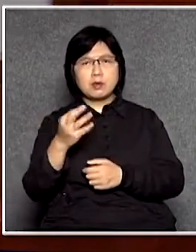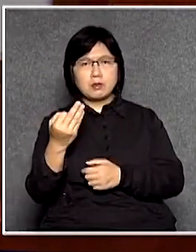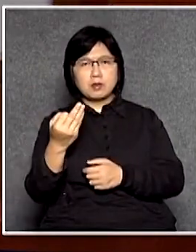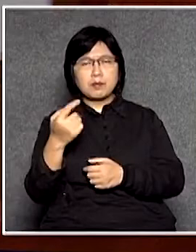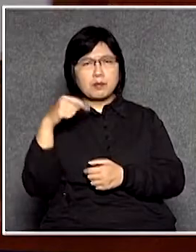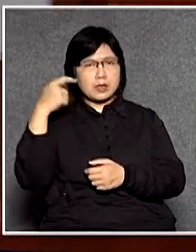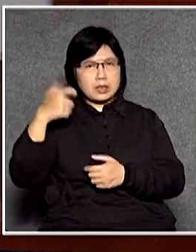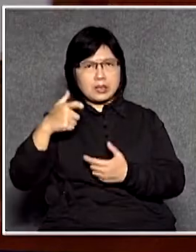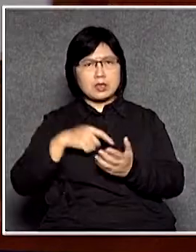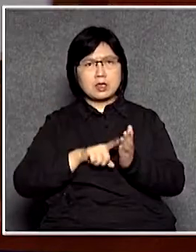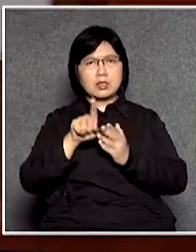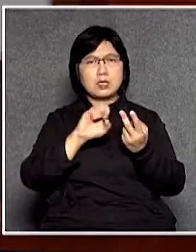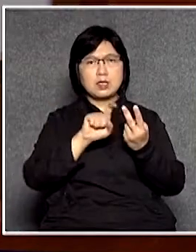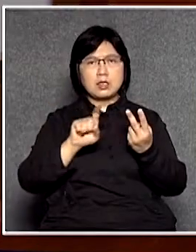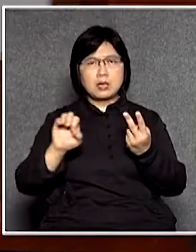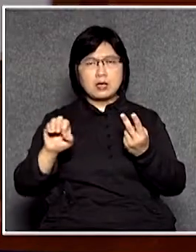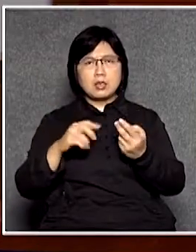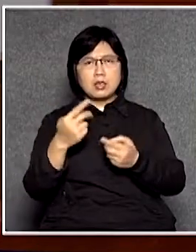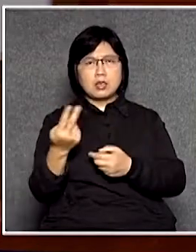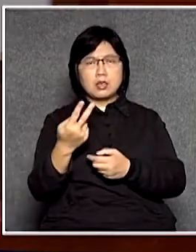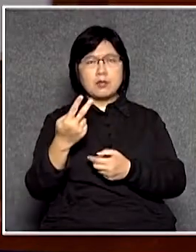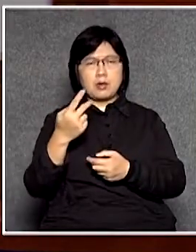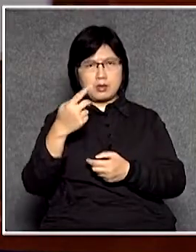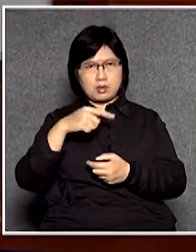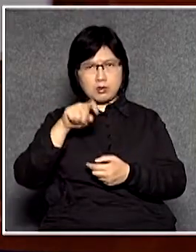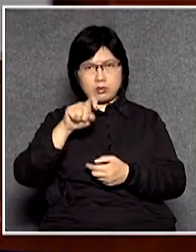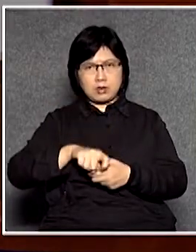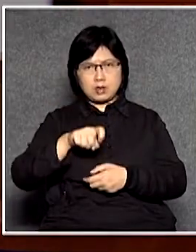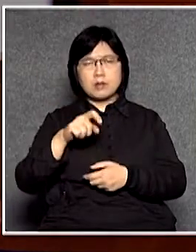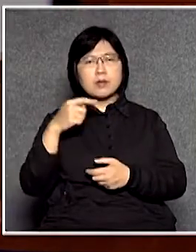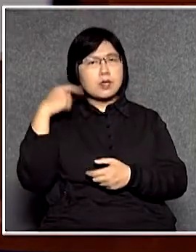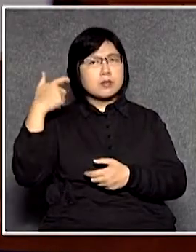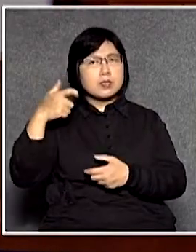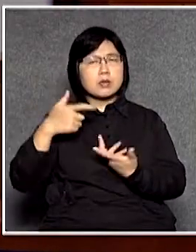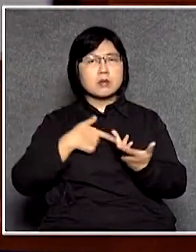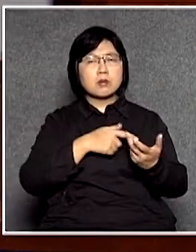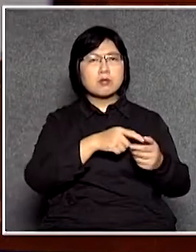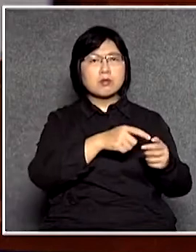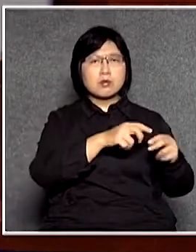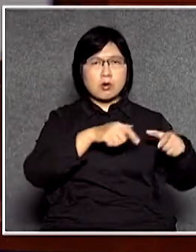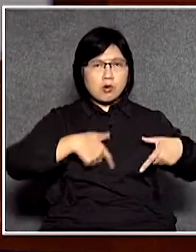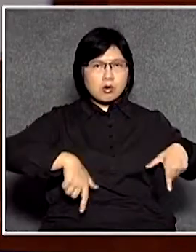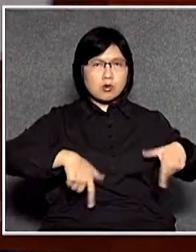21,630美元升到2010年嘅29,000美元，係嘛？當地嘅國會議員亦都引述